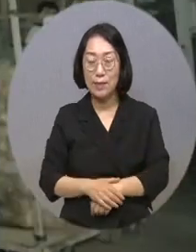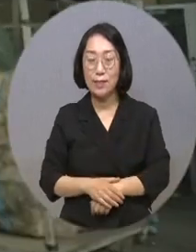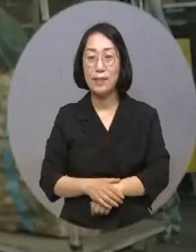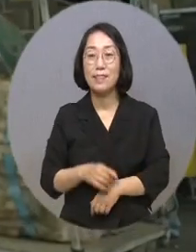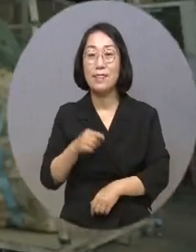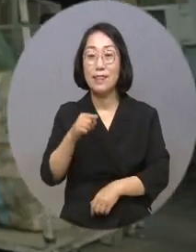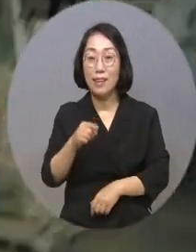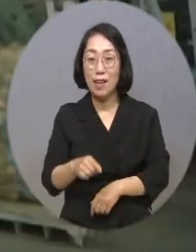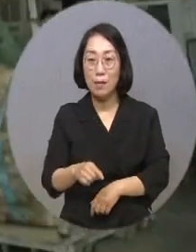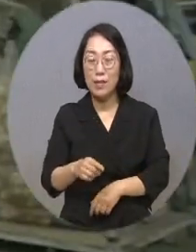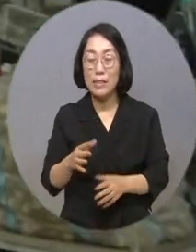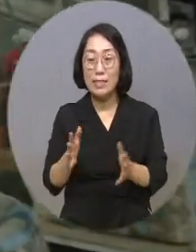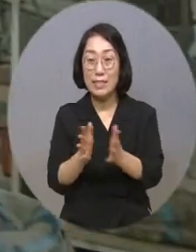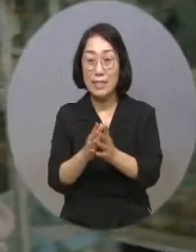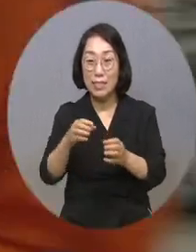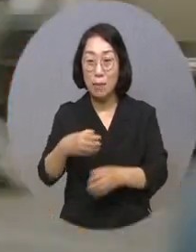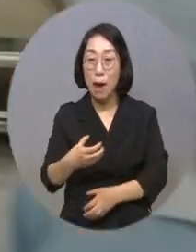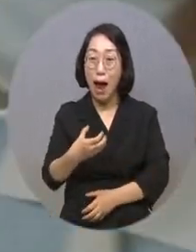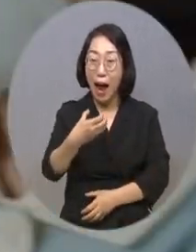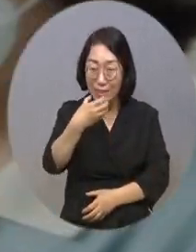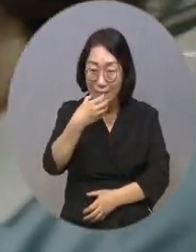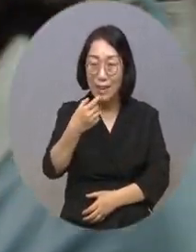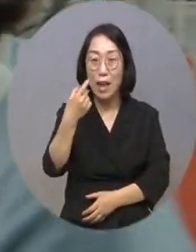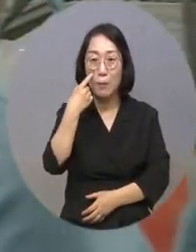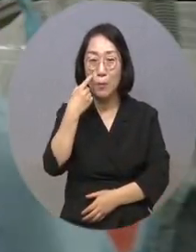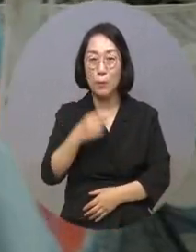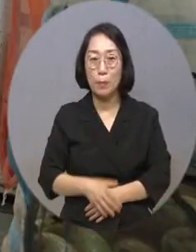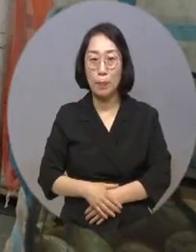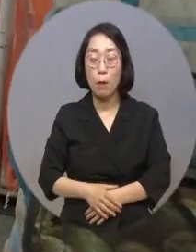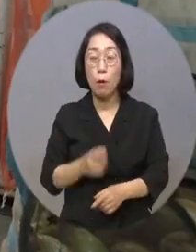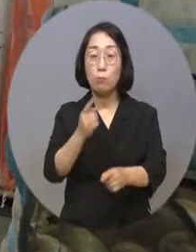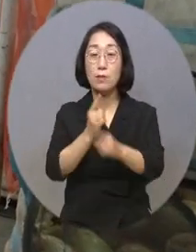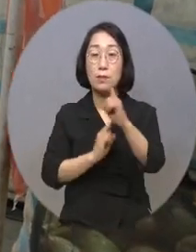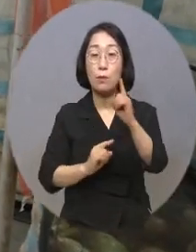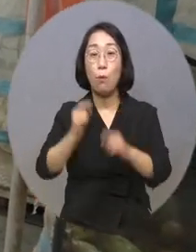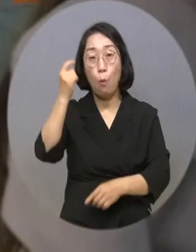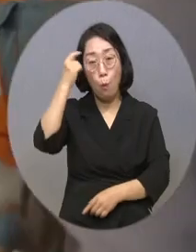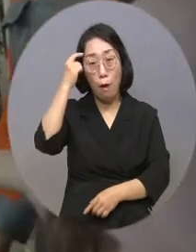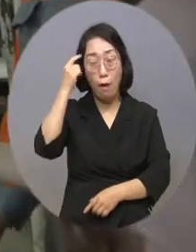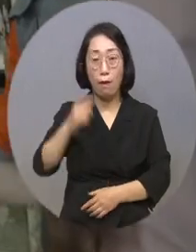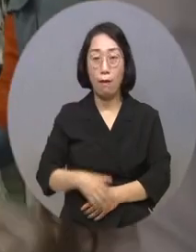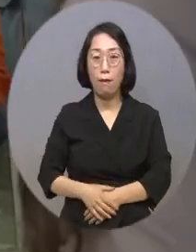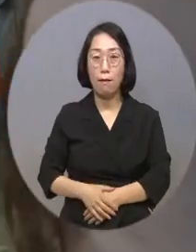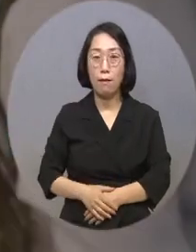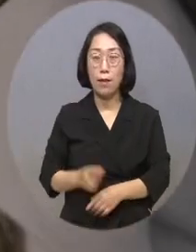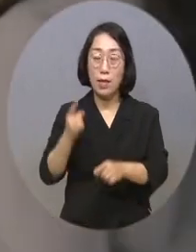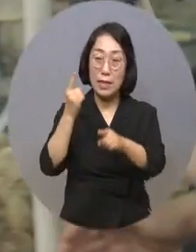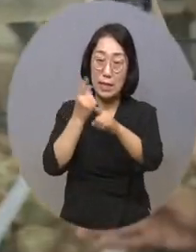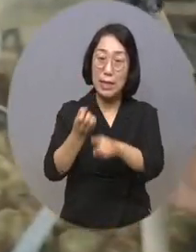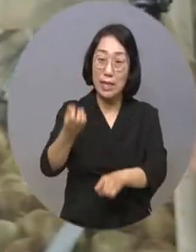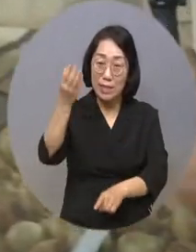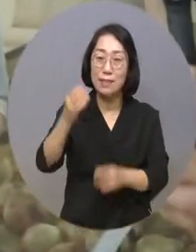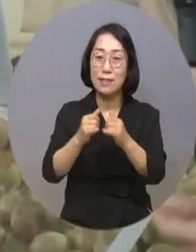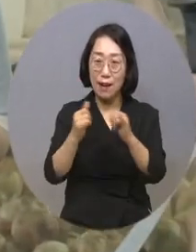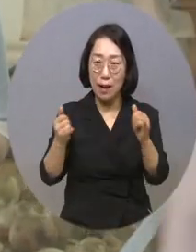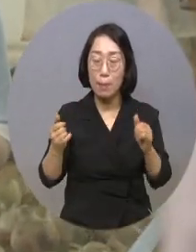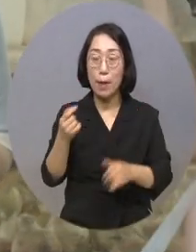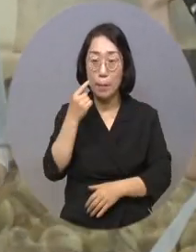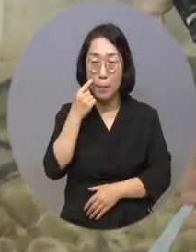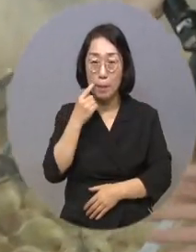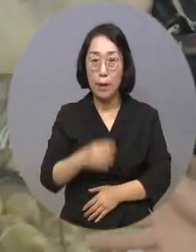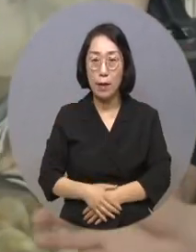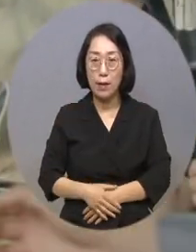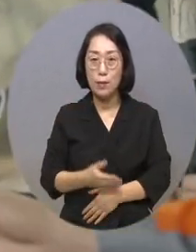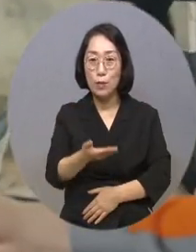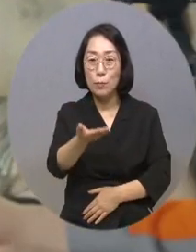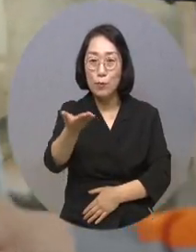맛을 직접 느껴보도록 하겠습니다. 네, 근데 진 사람이 왜 맛있는 양파를 먹죠? 이긴 원래 사람이 먹는 걸로 하죠. 이긴 사람이 먹기로 하고 저희 전문님도